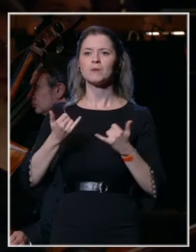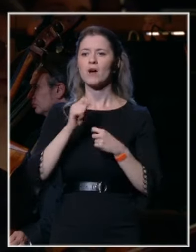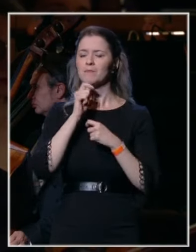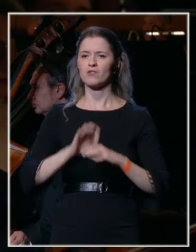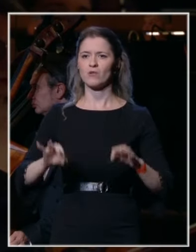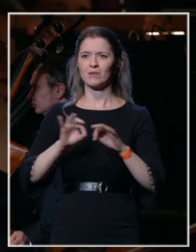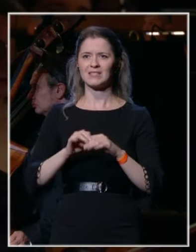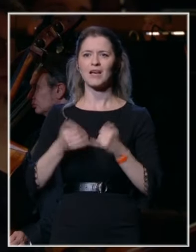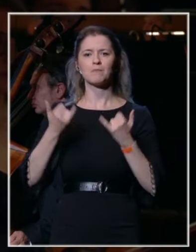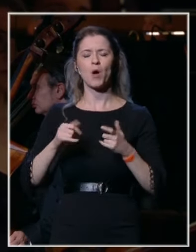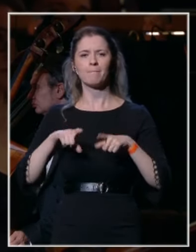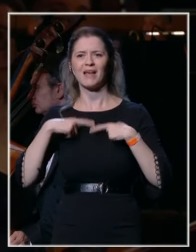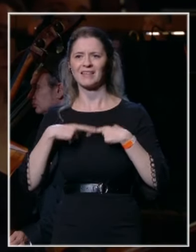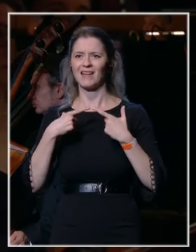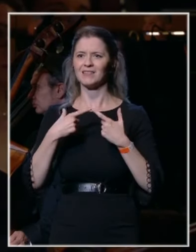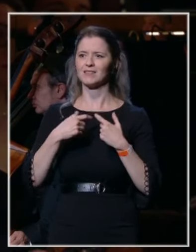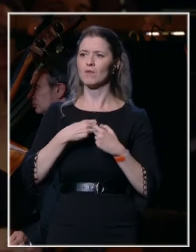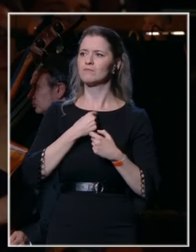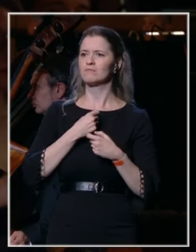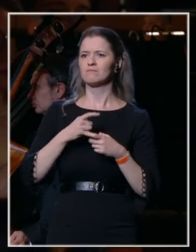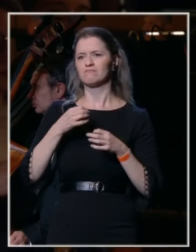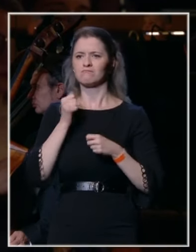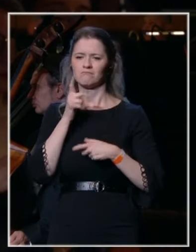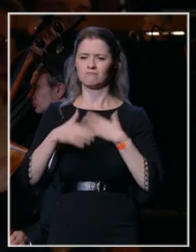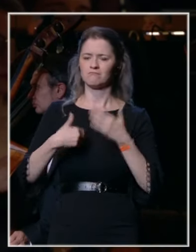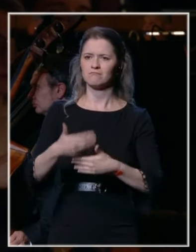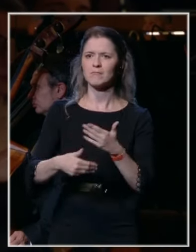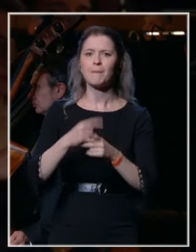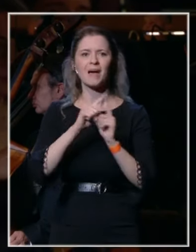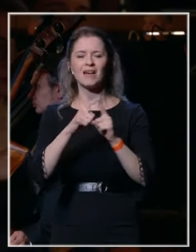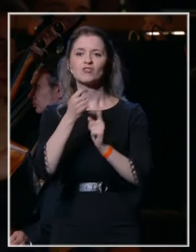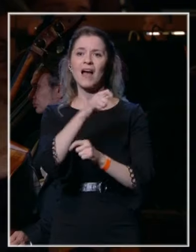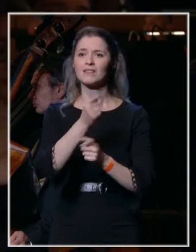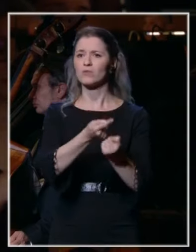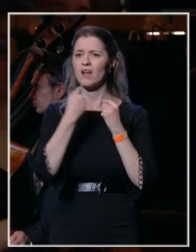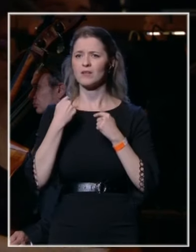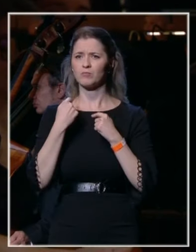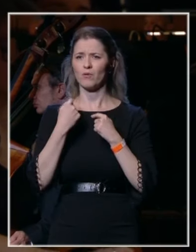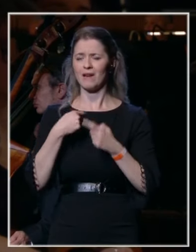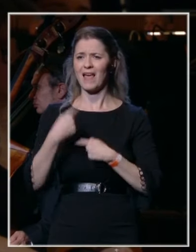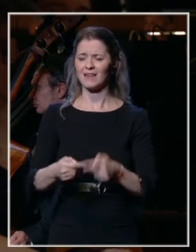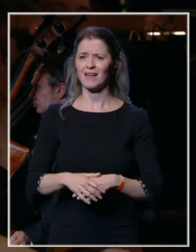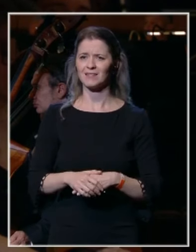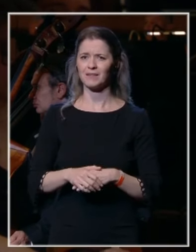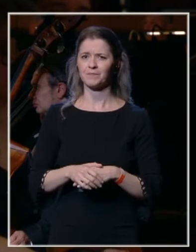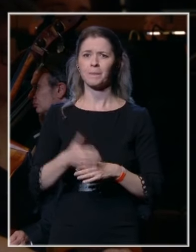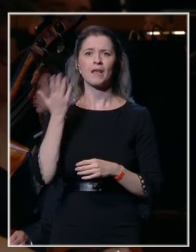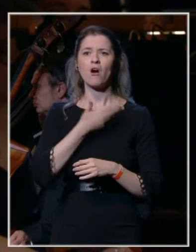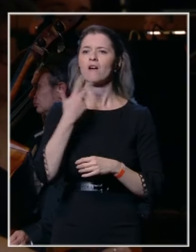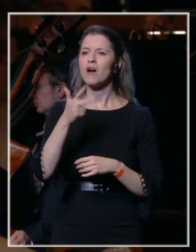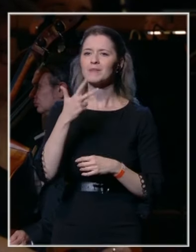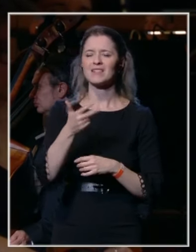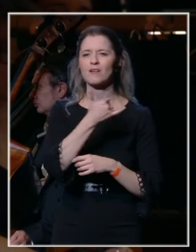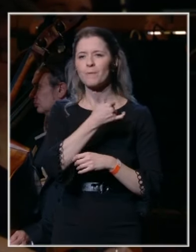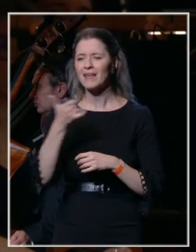szabadságunk mások bátorságából és áldozatából ered, még ha 33 évet kellett